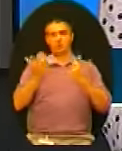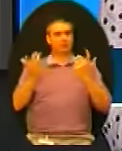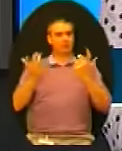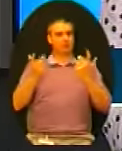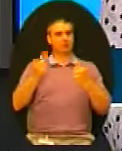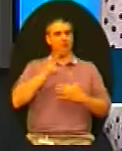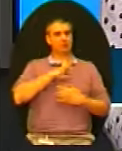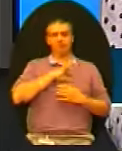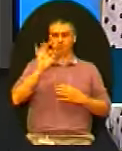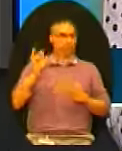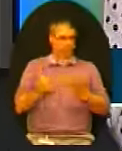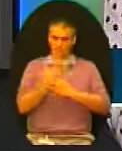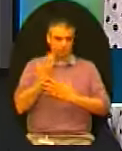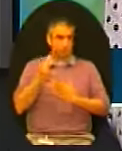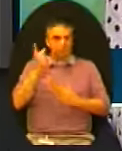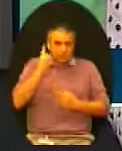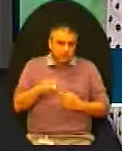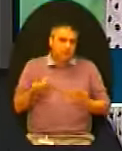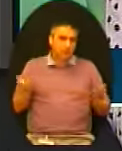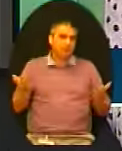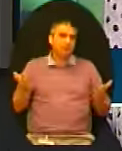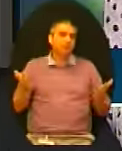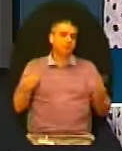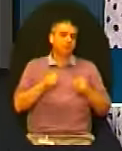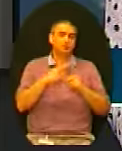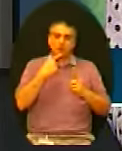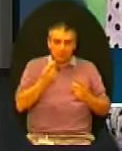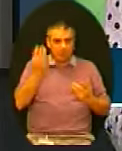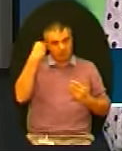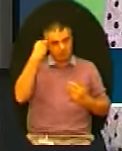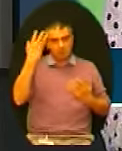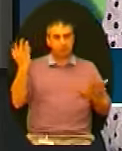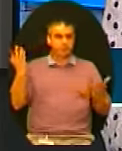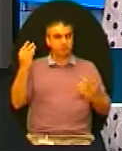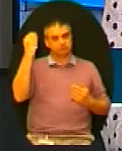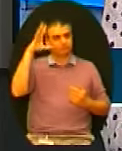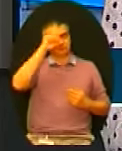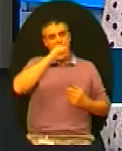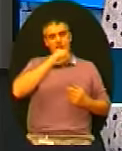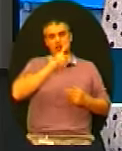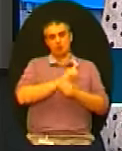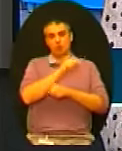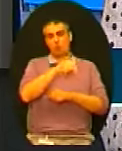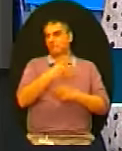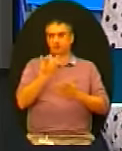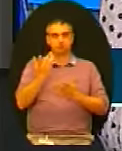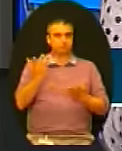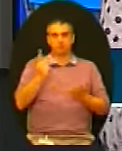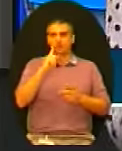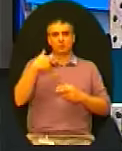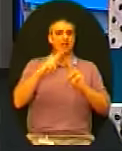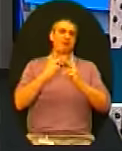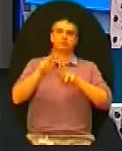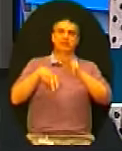או אישיותי, הוא צריך, כמו שנאמר, ללמוד את הלקח מהתקופה הזאת, לא יהיה שם